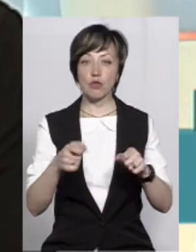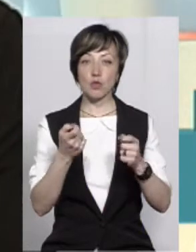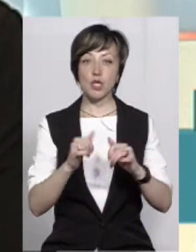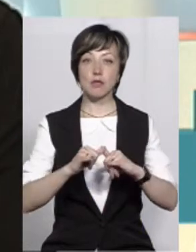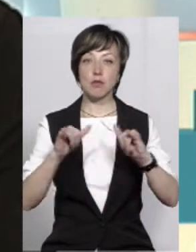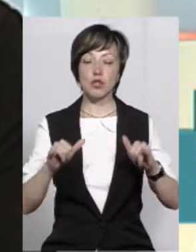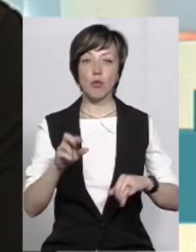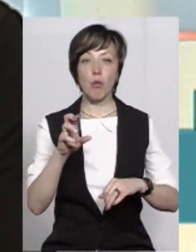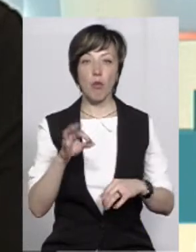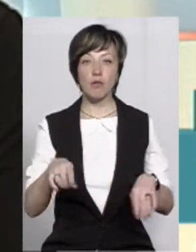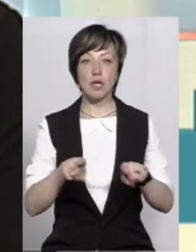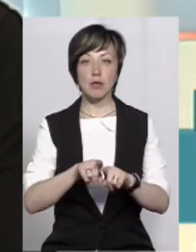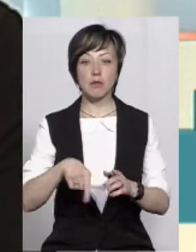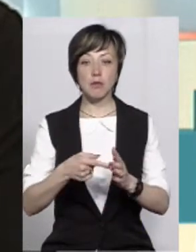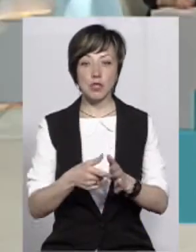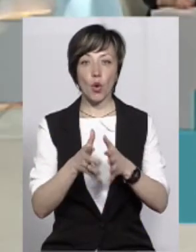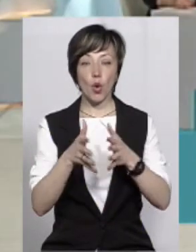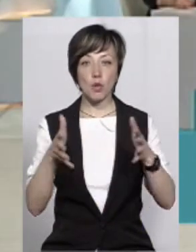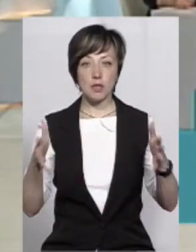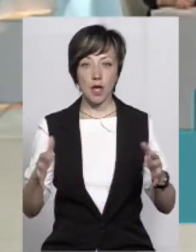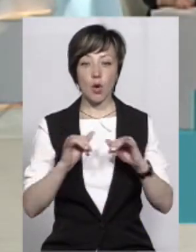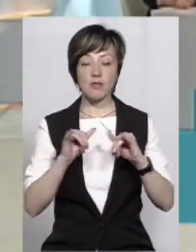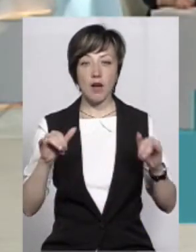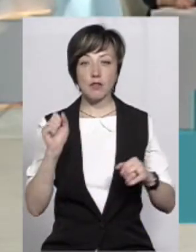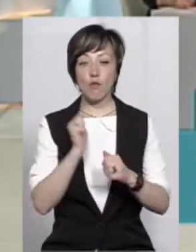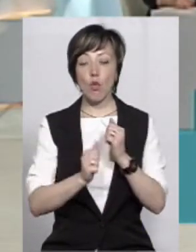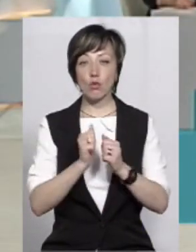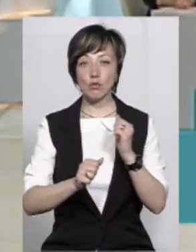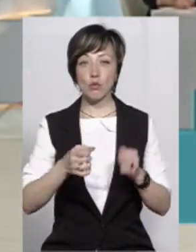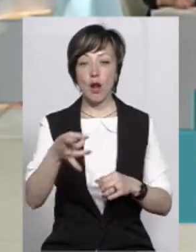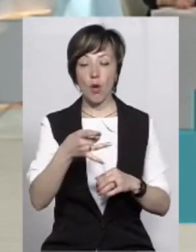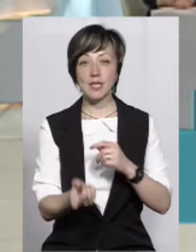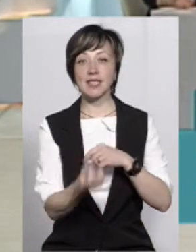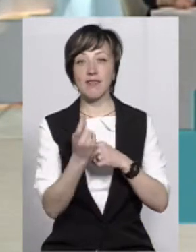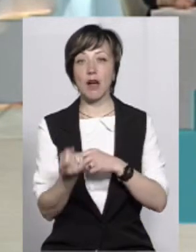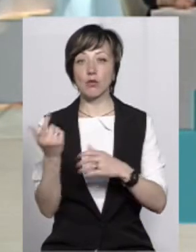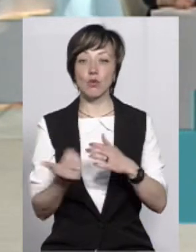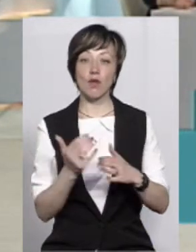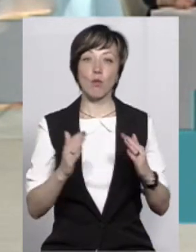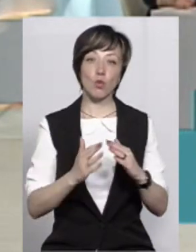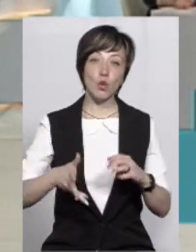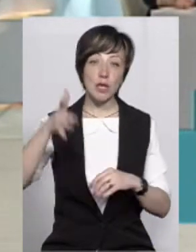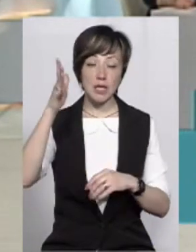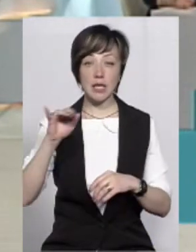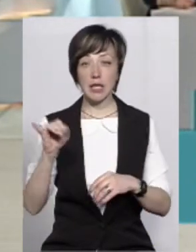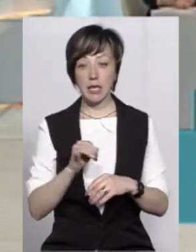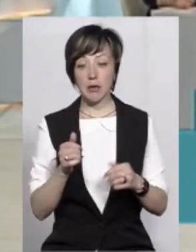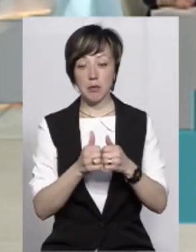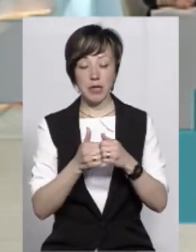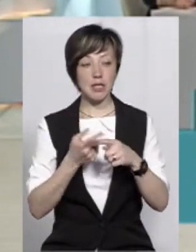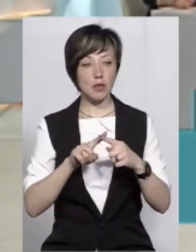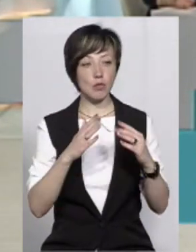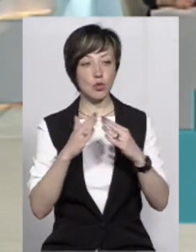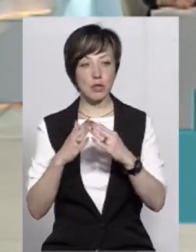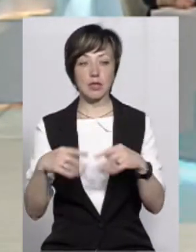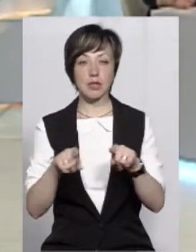трошки збільшується, бо все-таки місто росте, розвивається, і у кожному районі з'являються нові будинки, і, звичайно, біля тих будинків